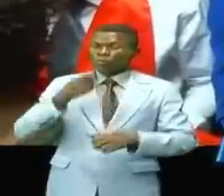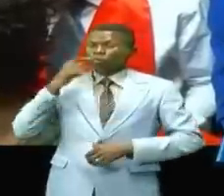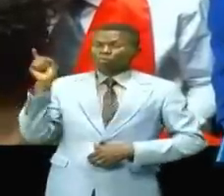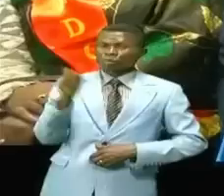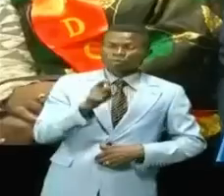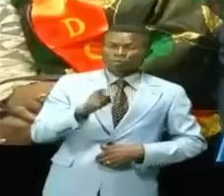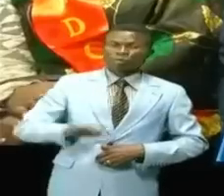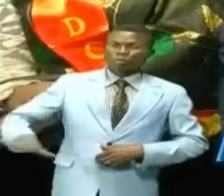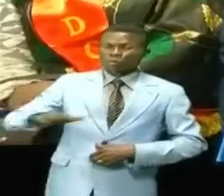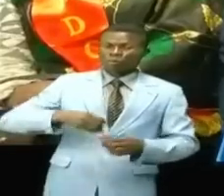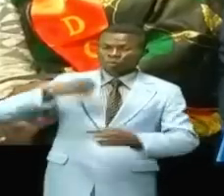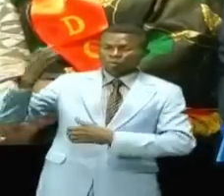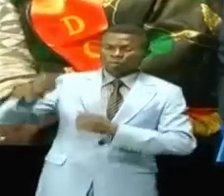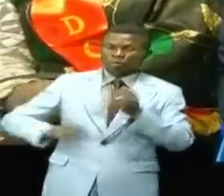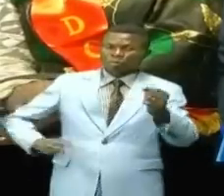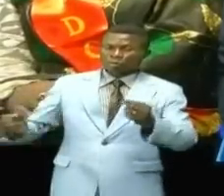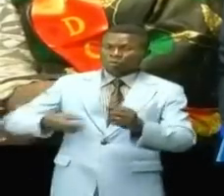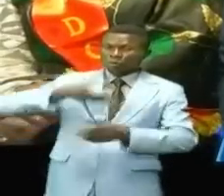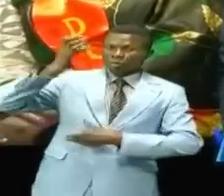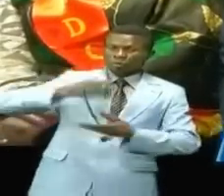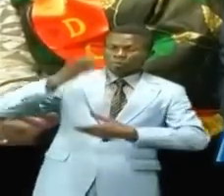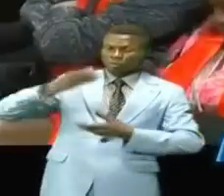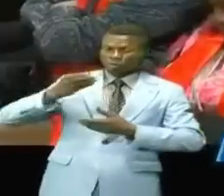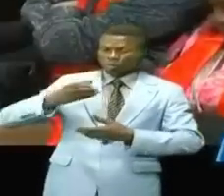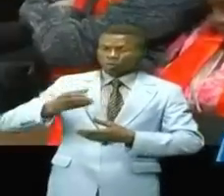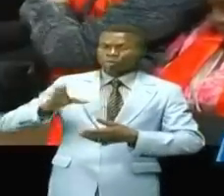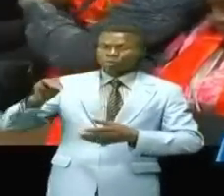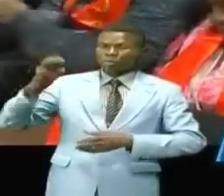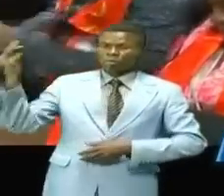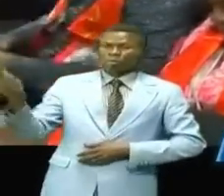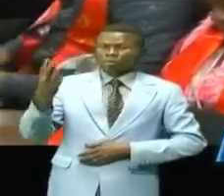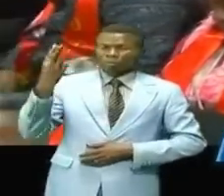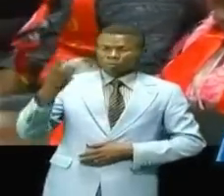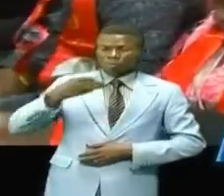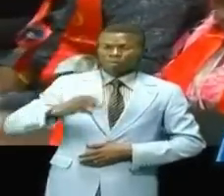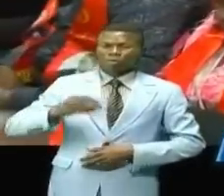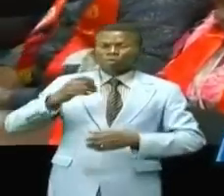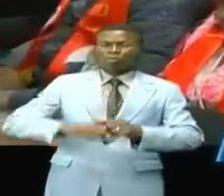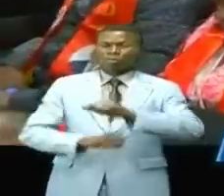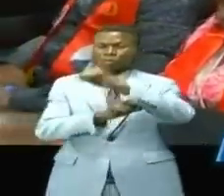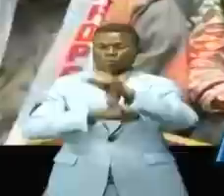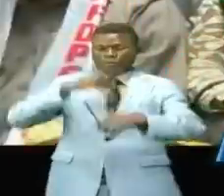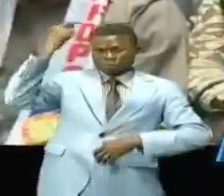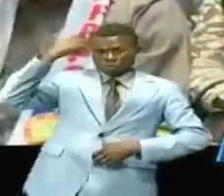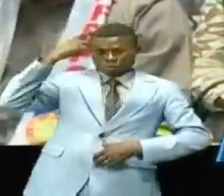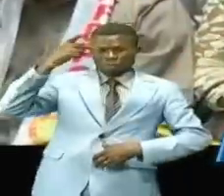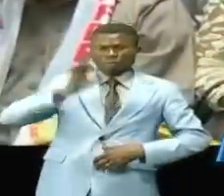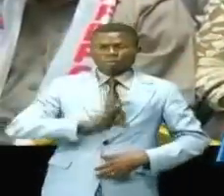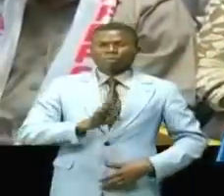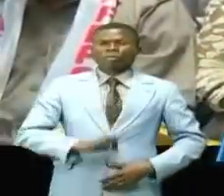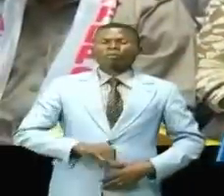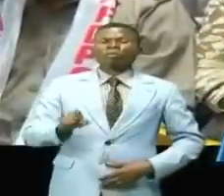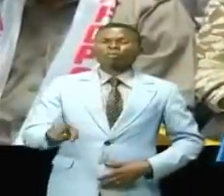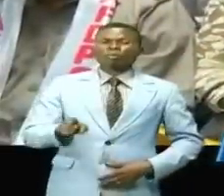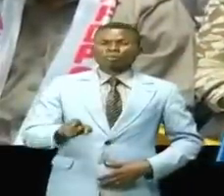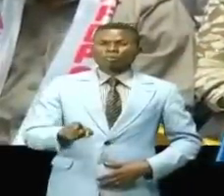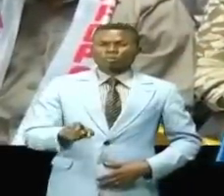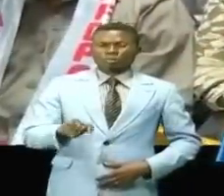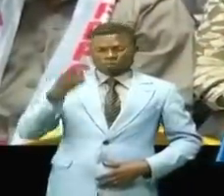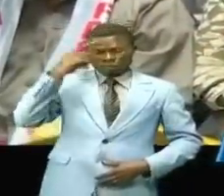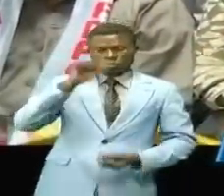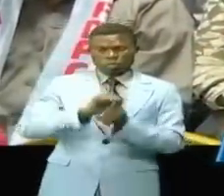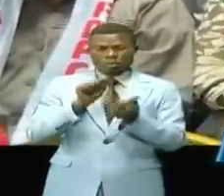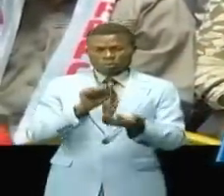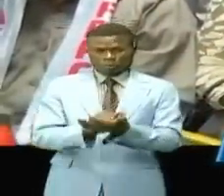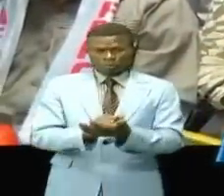le Rwanda sous couvert de M23, et soutenons la politique diplomatique du président de la République, chef de l'État, sur cette